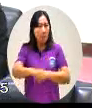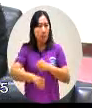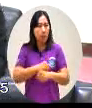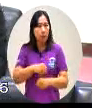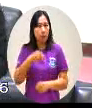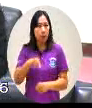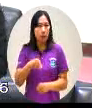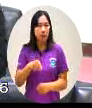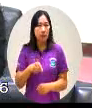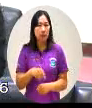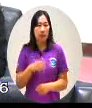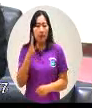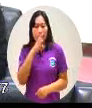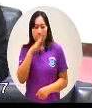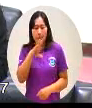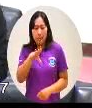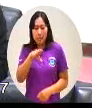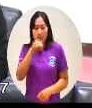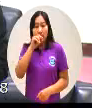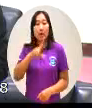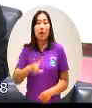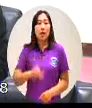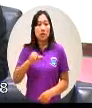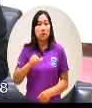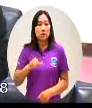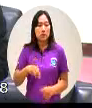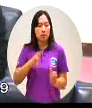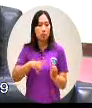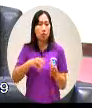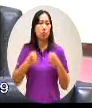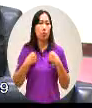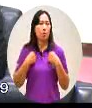的相关的这后边的推动。